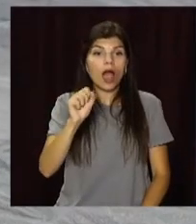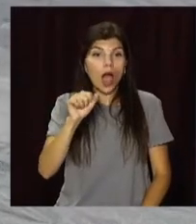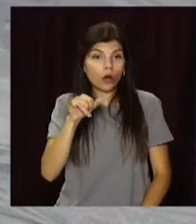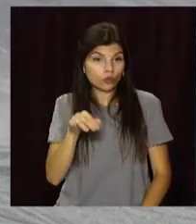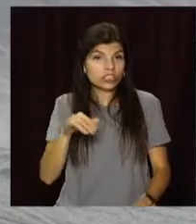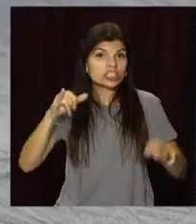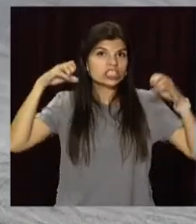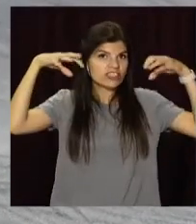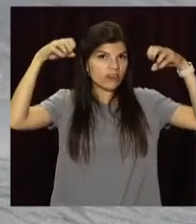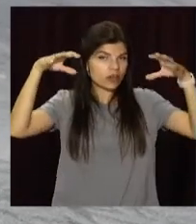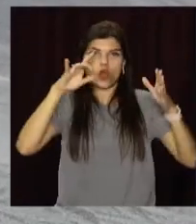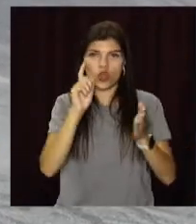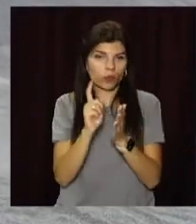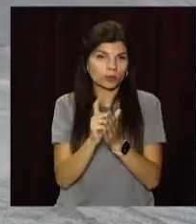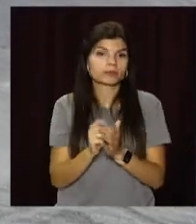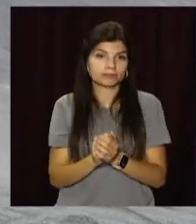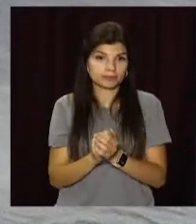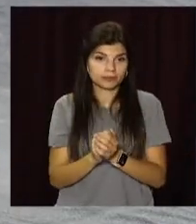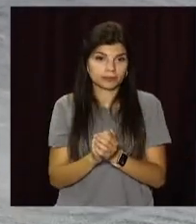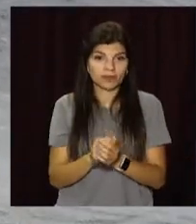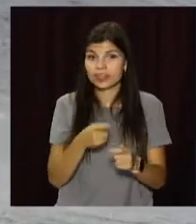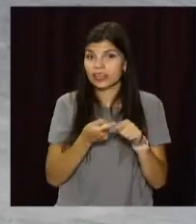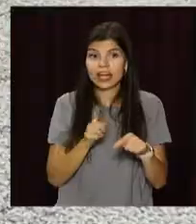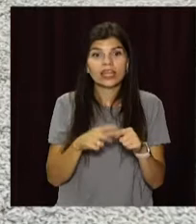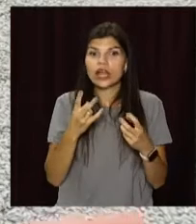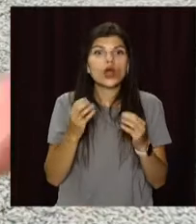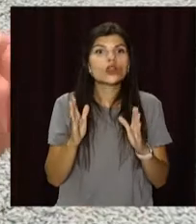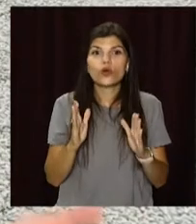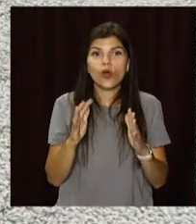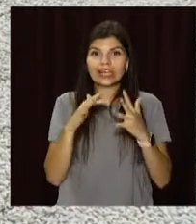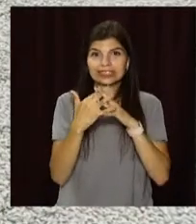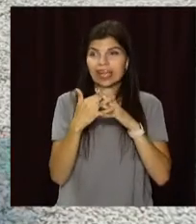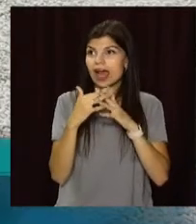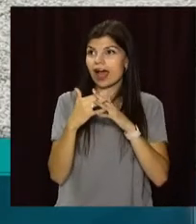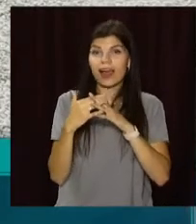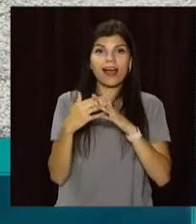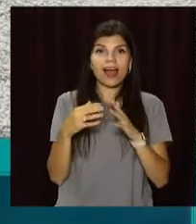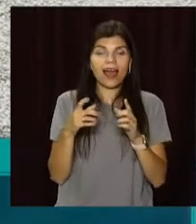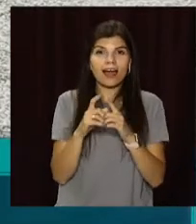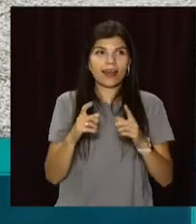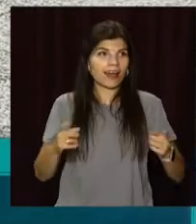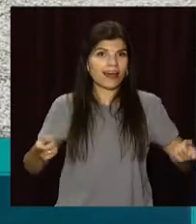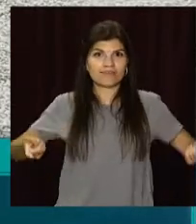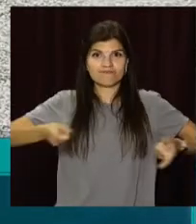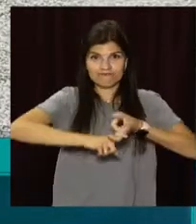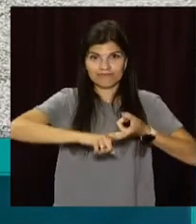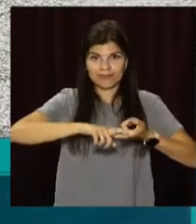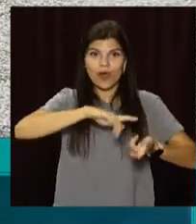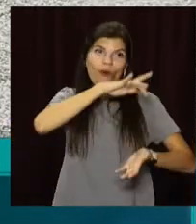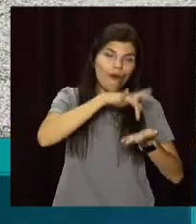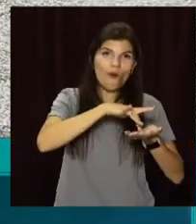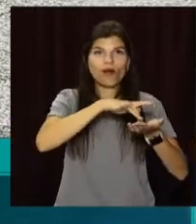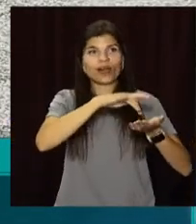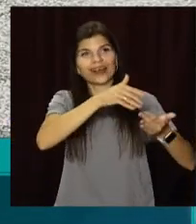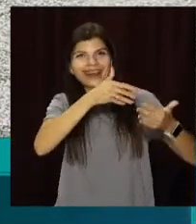енергоощадне освітлення. Це ж не тільки надбання селища буде. Це селище об'єднаної територіальної громади. І не